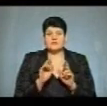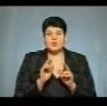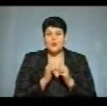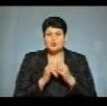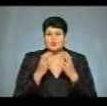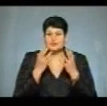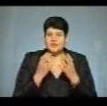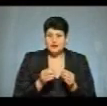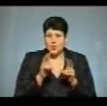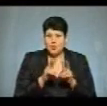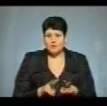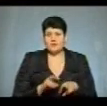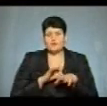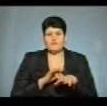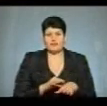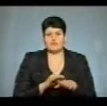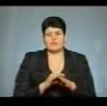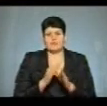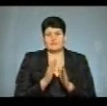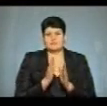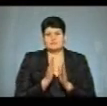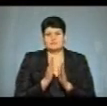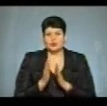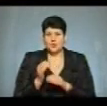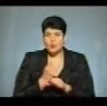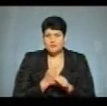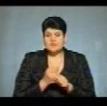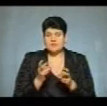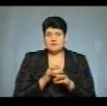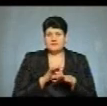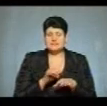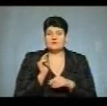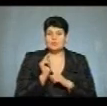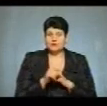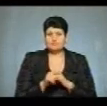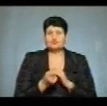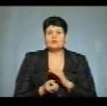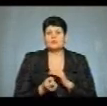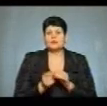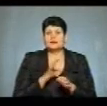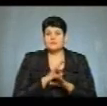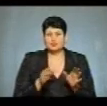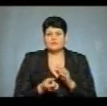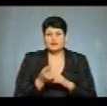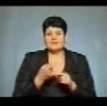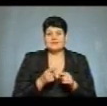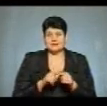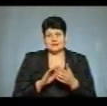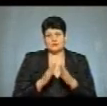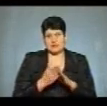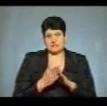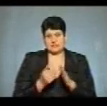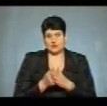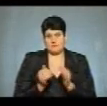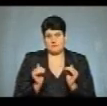огляду, так і проведення регламентних робіт повинно привести до того, щоб звести виникнення таких ситуацій до мінімуму.